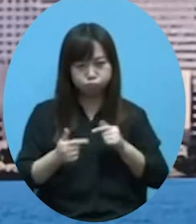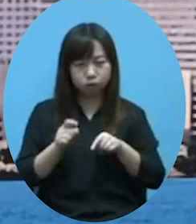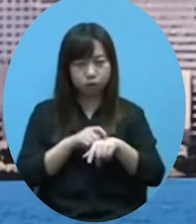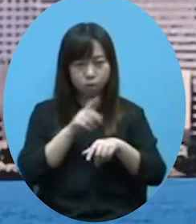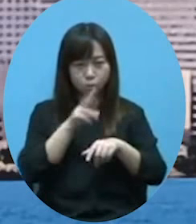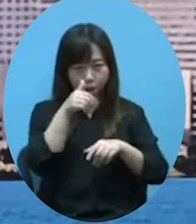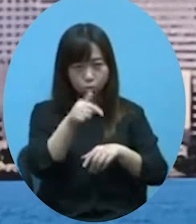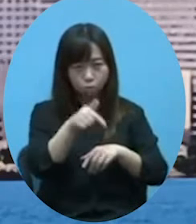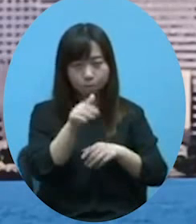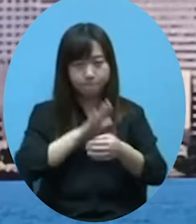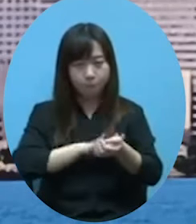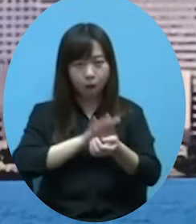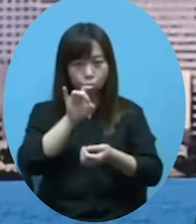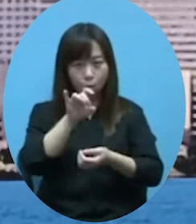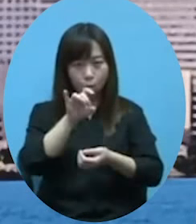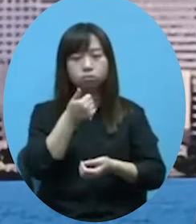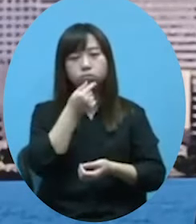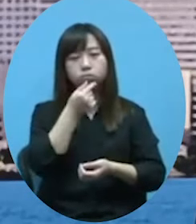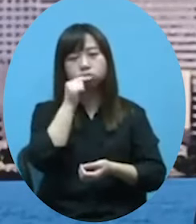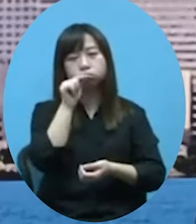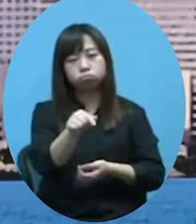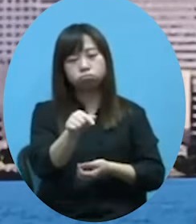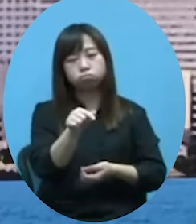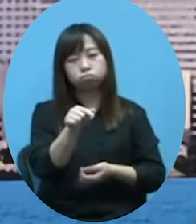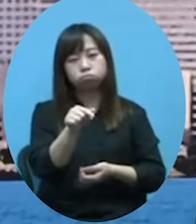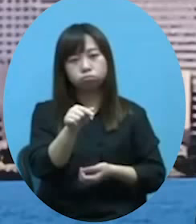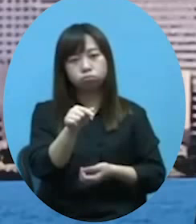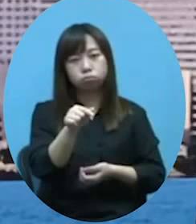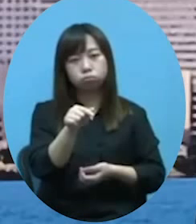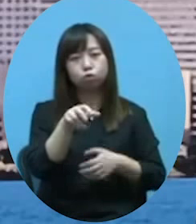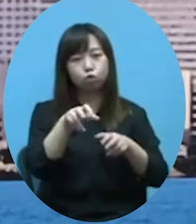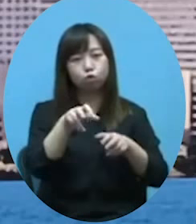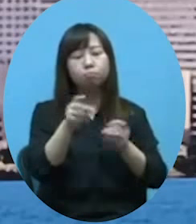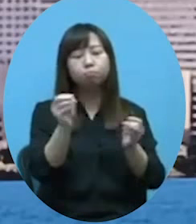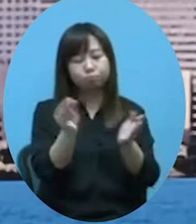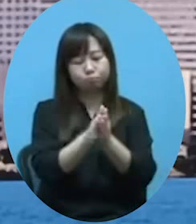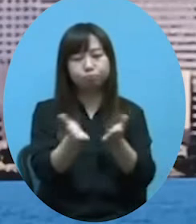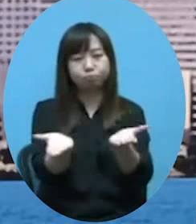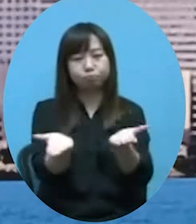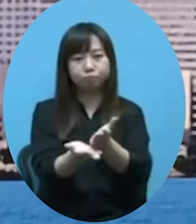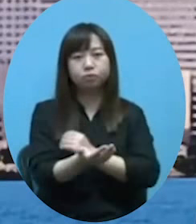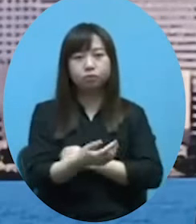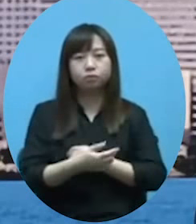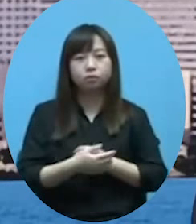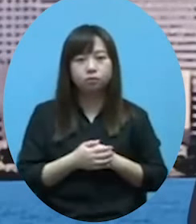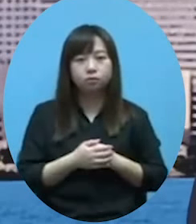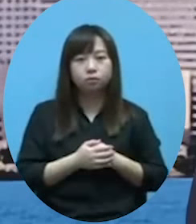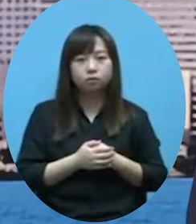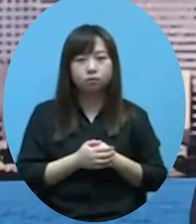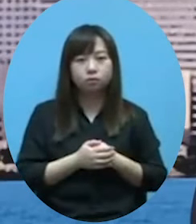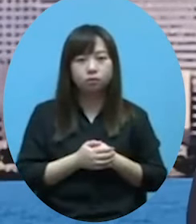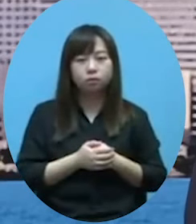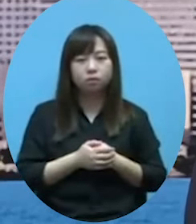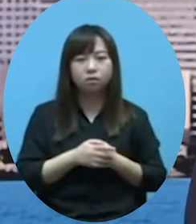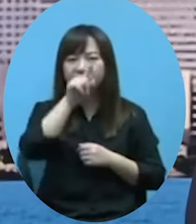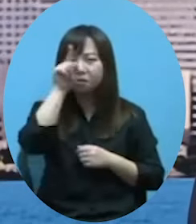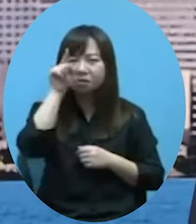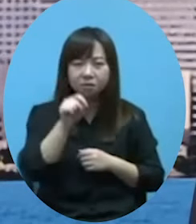毒呢其實呢也都可以說那個動物是受感染的那為什麼我們會用一個